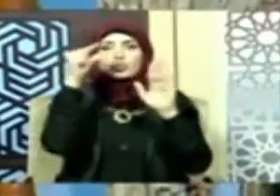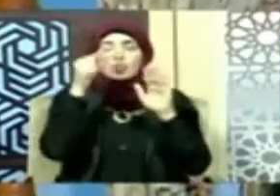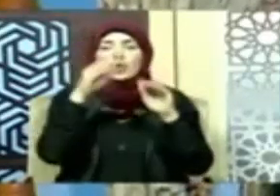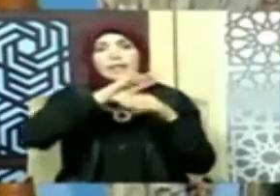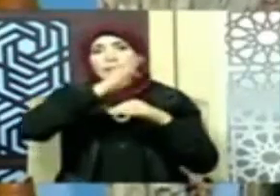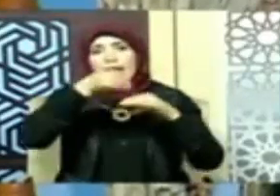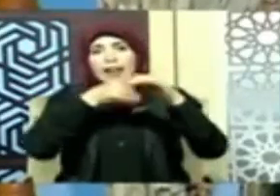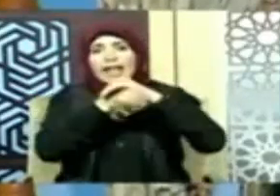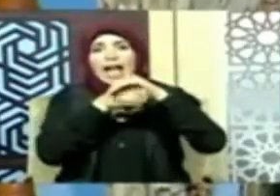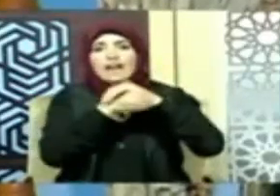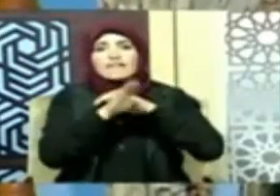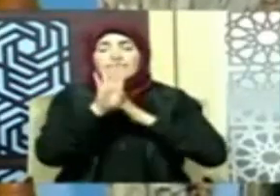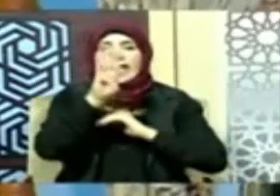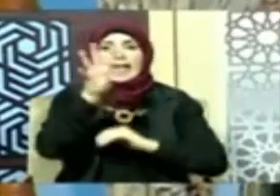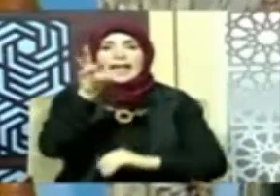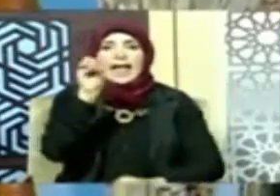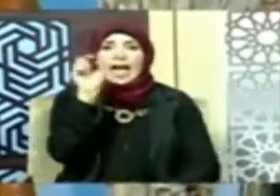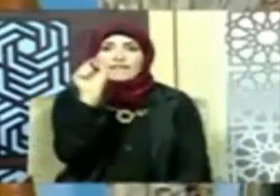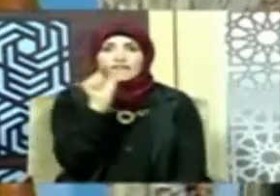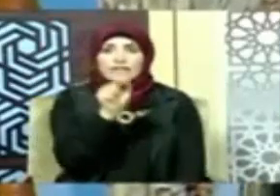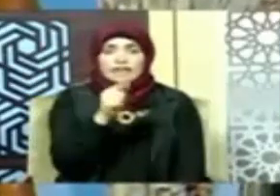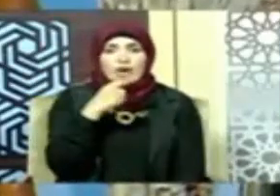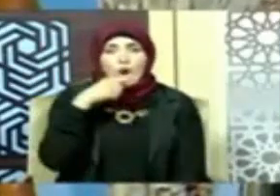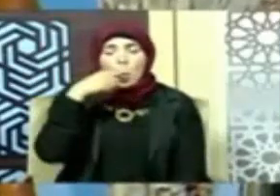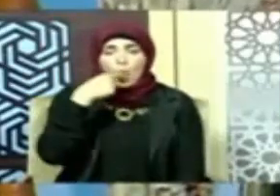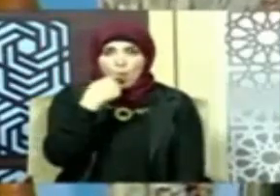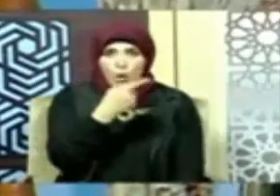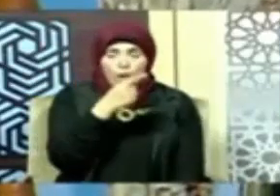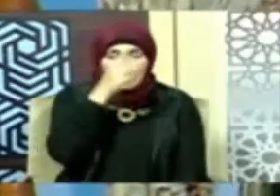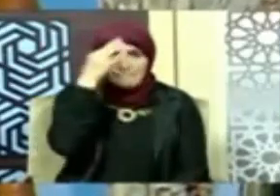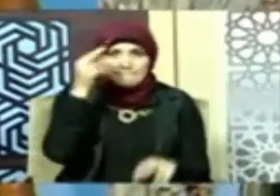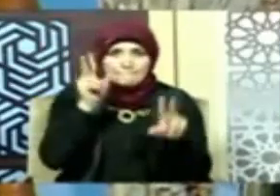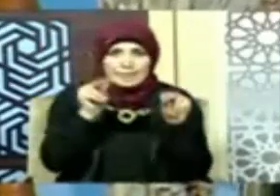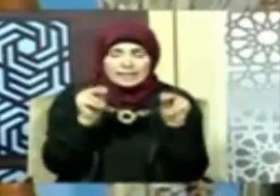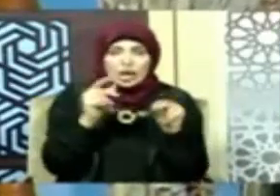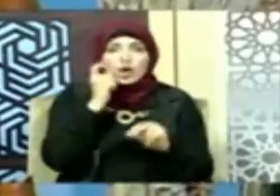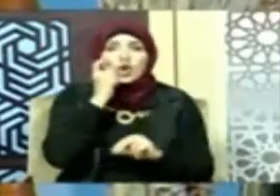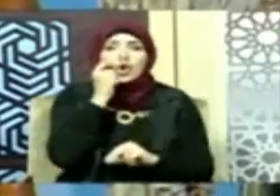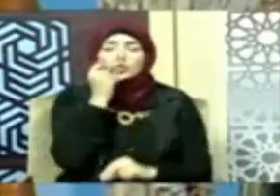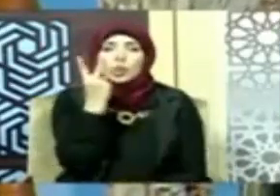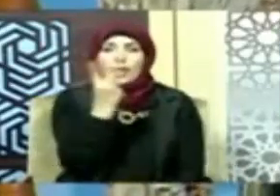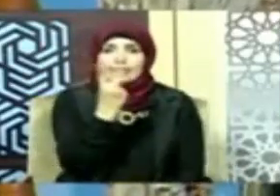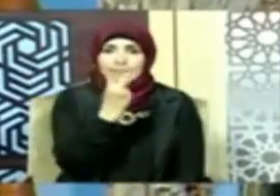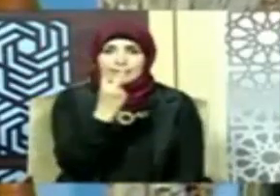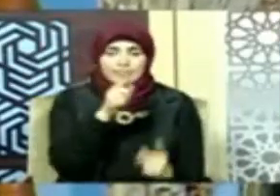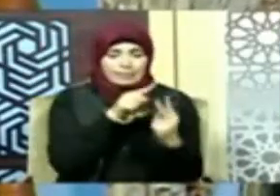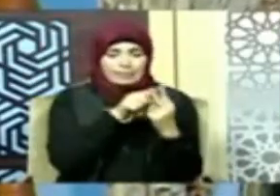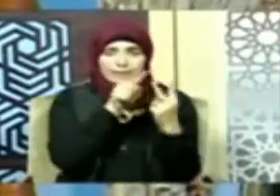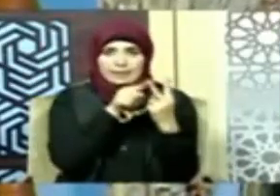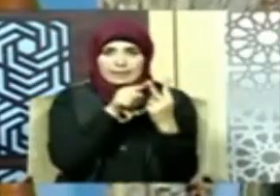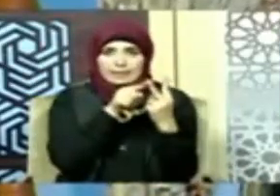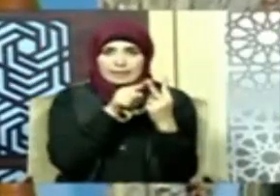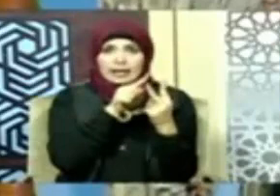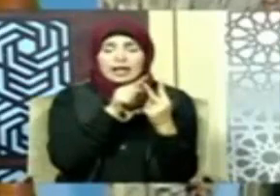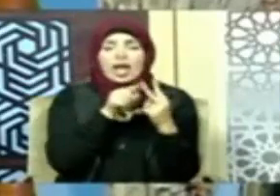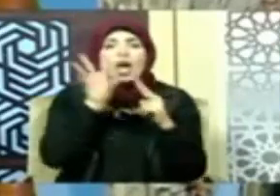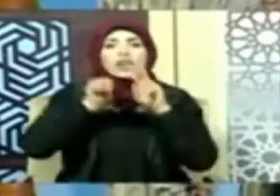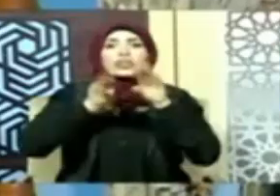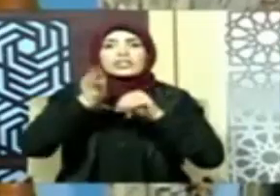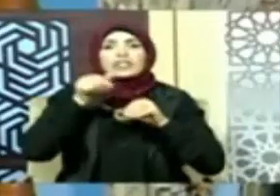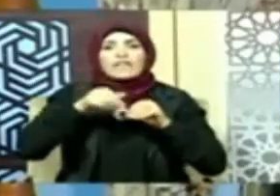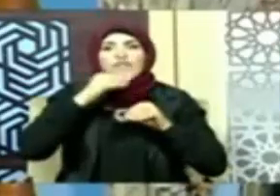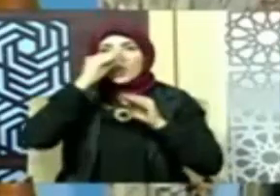الحق سبحانه: واضرب لهم مثلا رجلين جعلنا